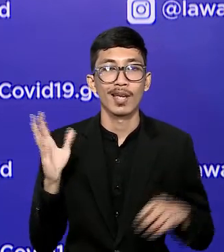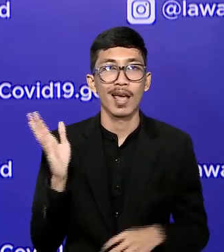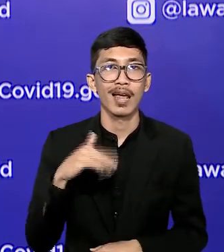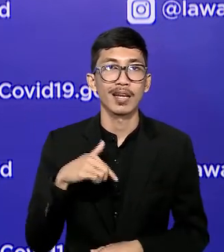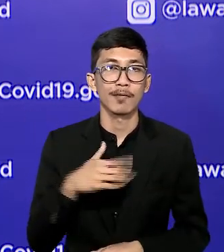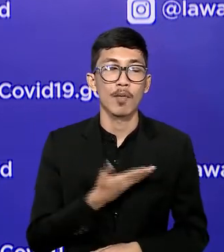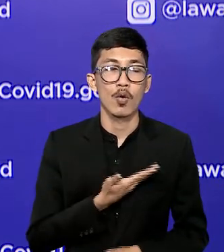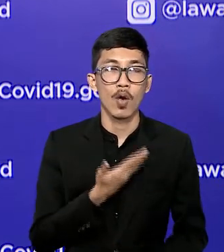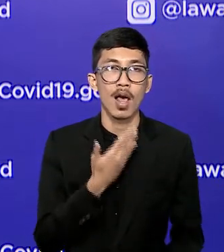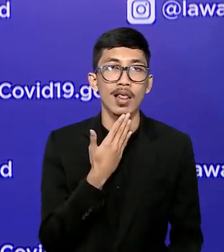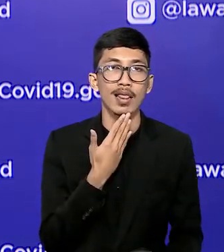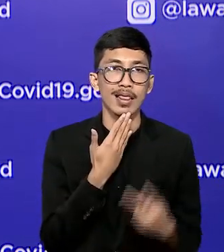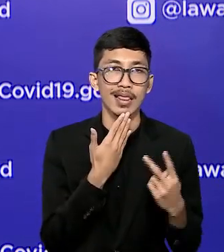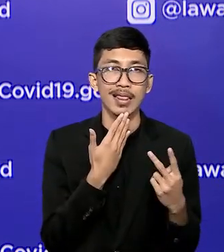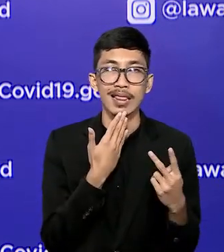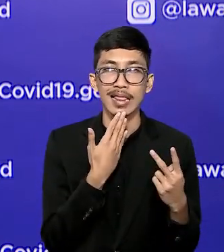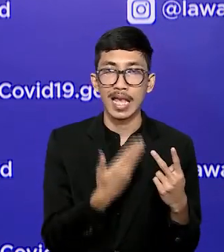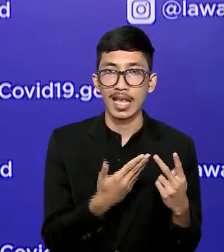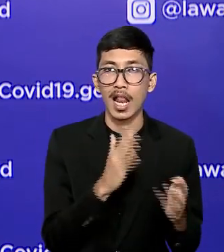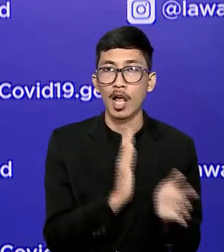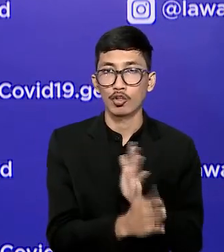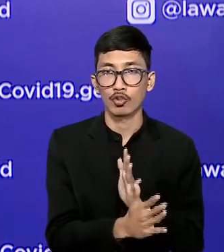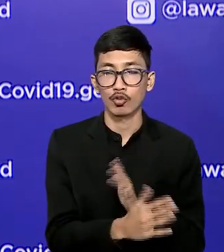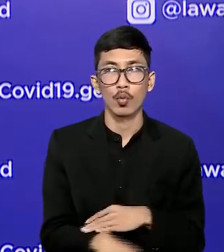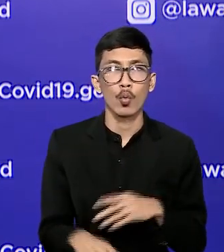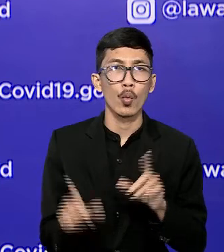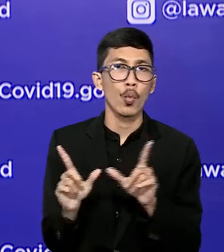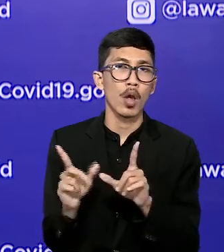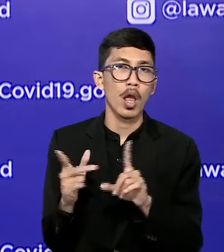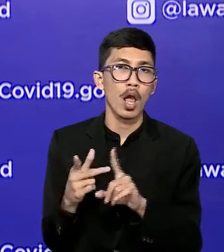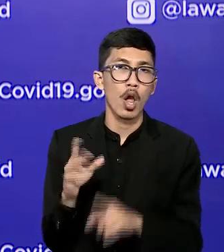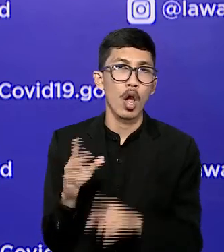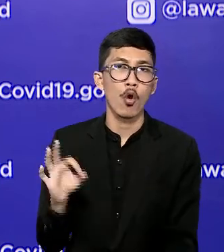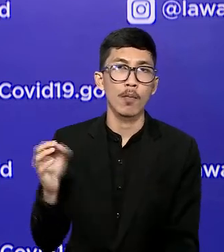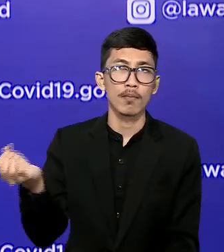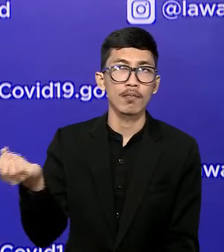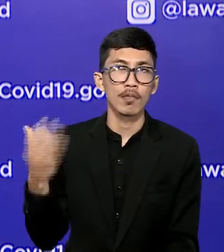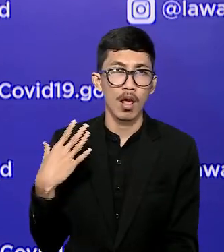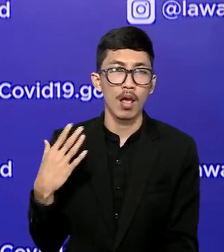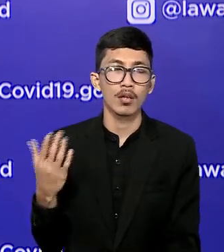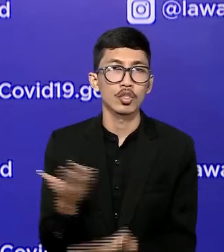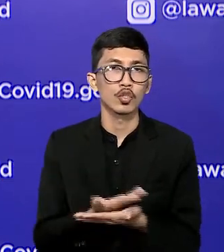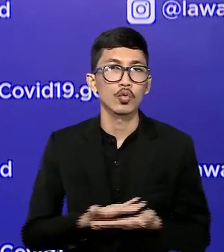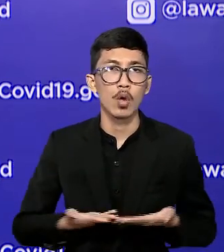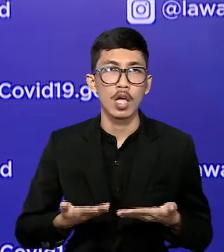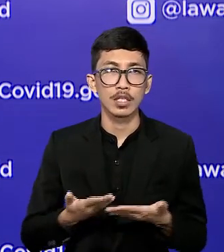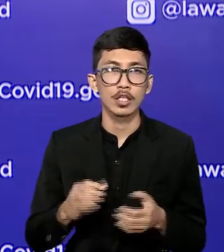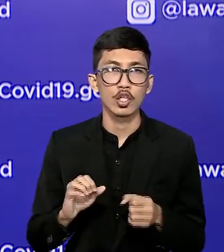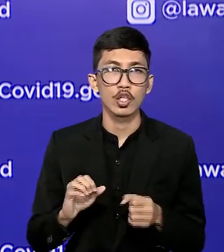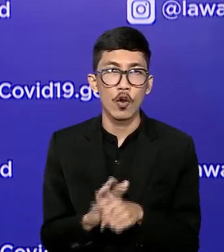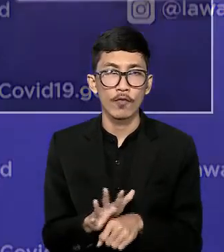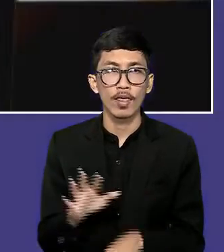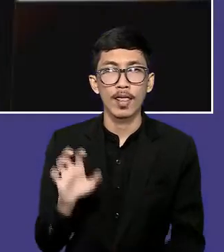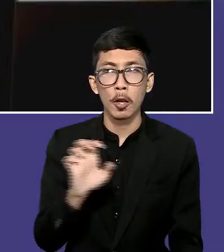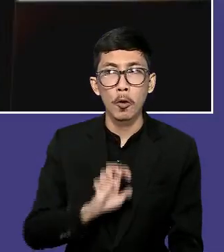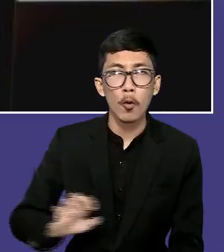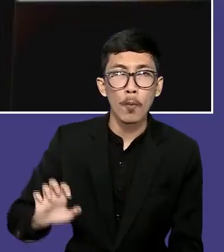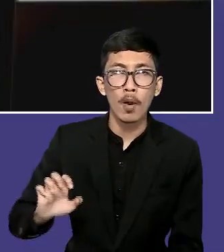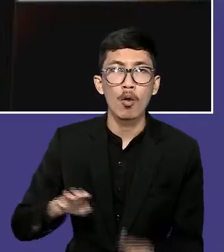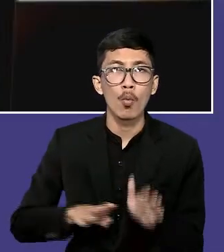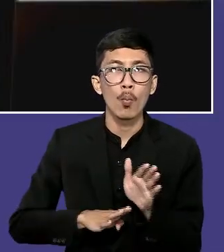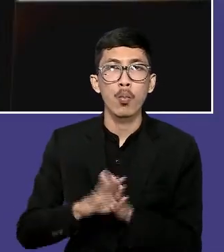bertanya kepada Pak dubes terlebih dahulu Who seperti yang kita ketahui menyebutkan situasi coffee 19 di Eropa mengkhawatirkan Lalu bagaimana